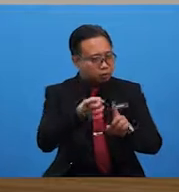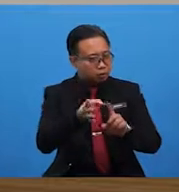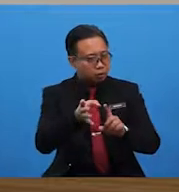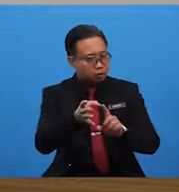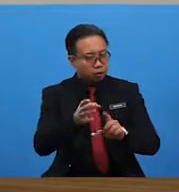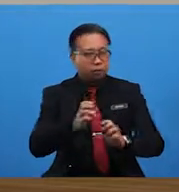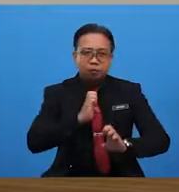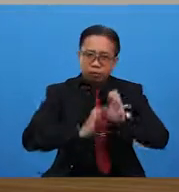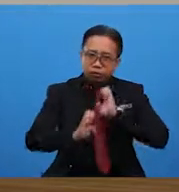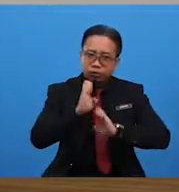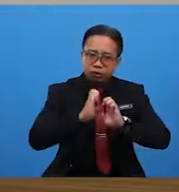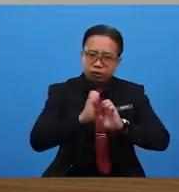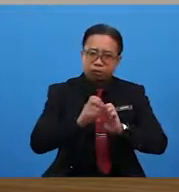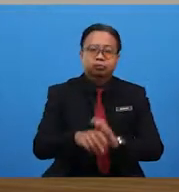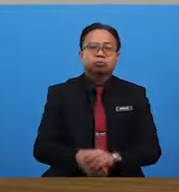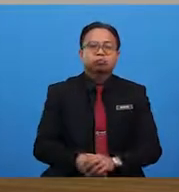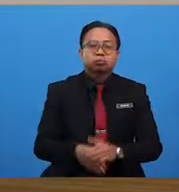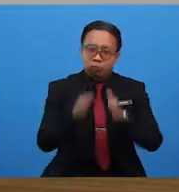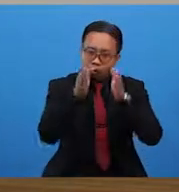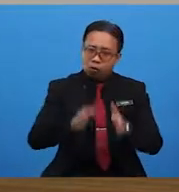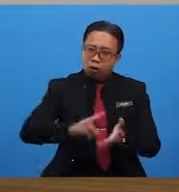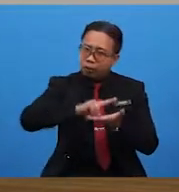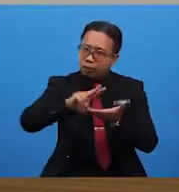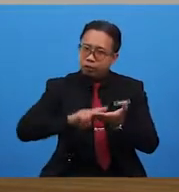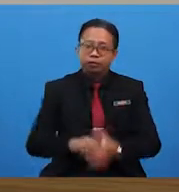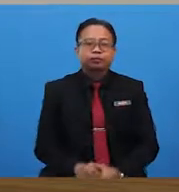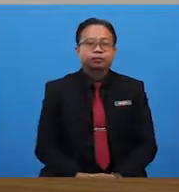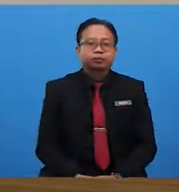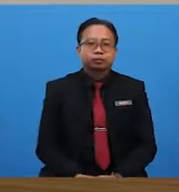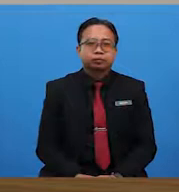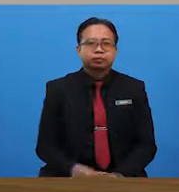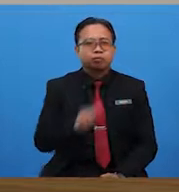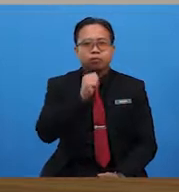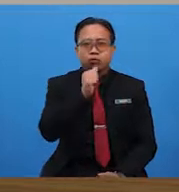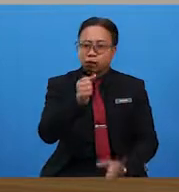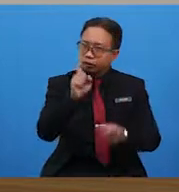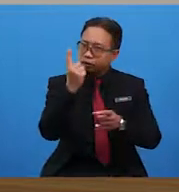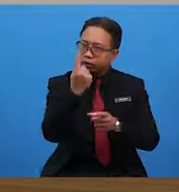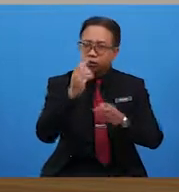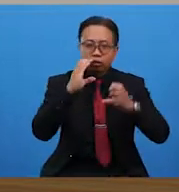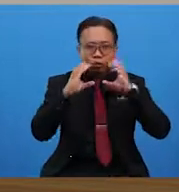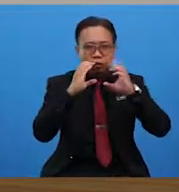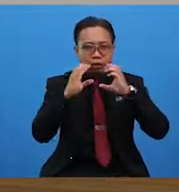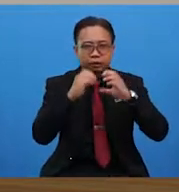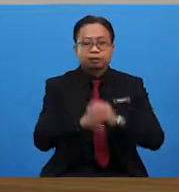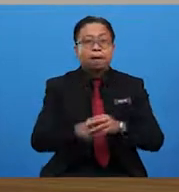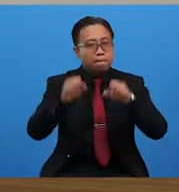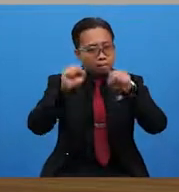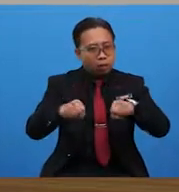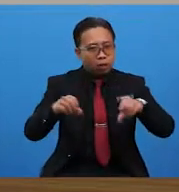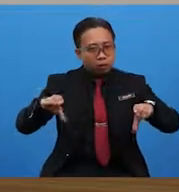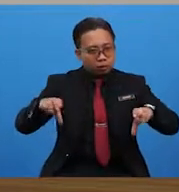penghayat seni untungnya seni visual bukan saja sebagai komunikasi malah sini visual boleh mencipta